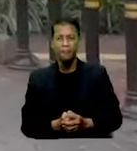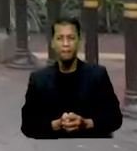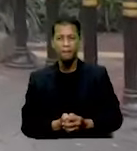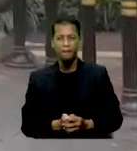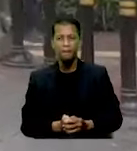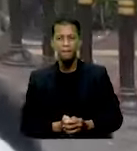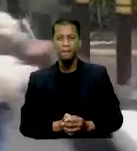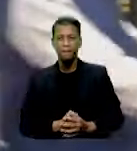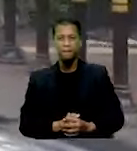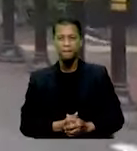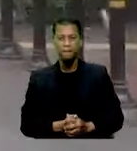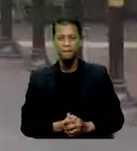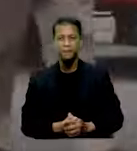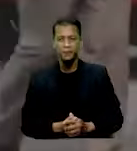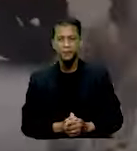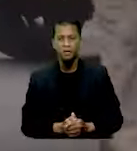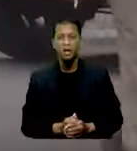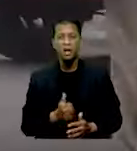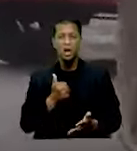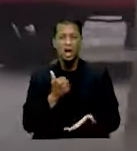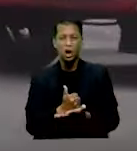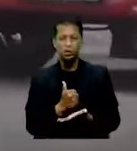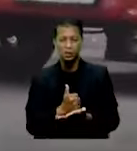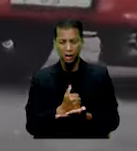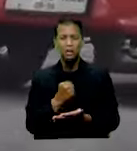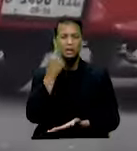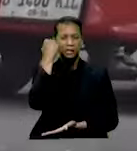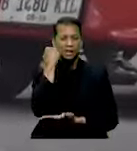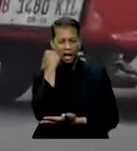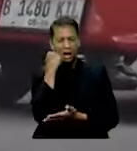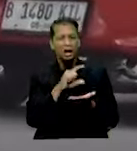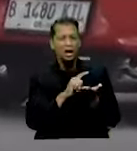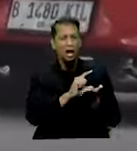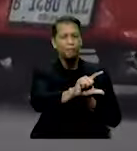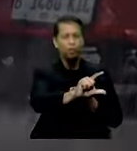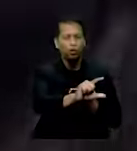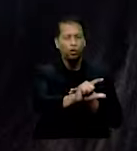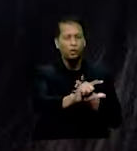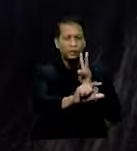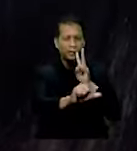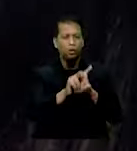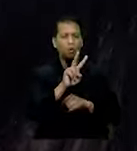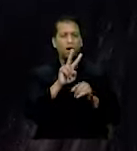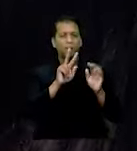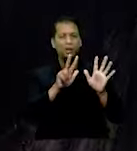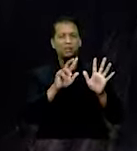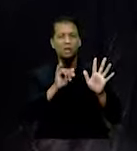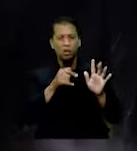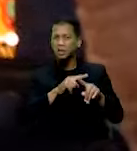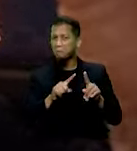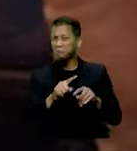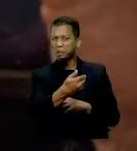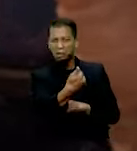Terlapor seharusnya diperiksa pada Senin 26 Februari 2024, namun berhalangan hadir. Pemeriksaan akan kembali